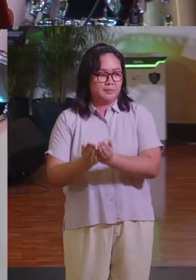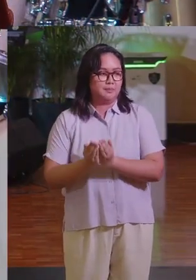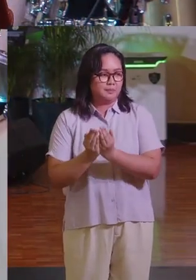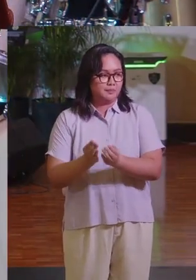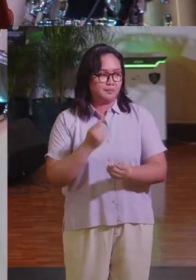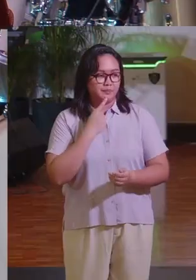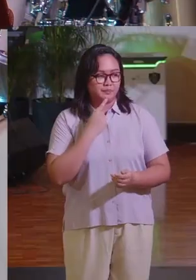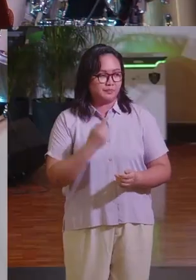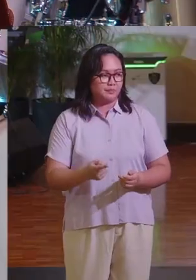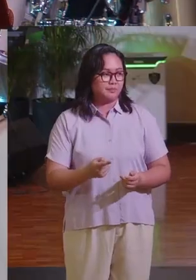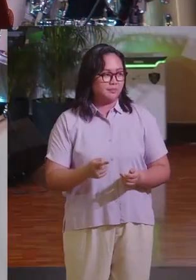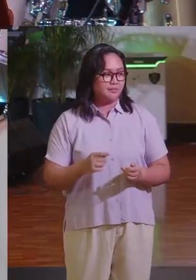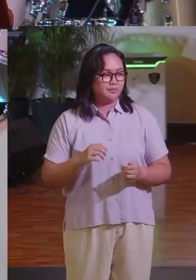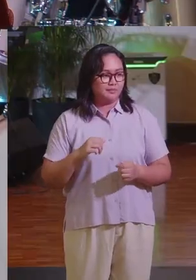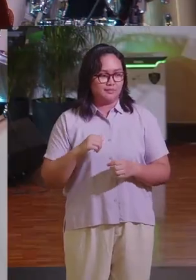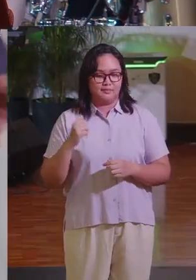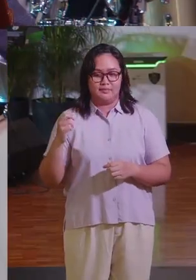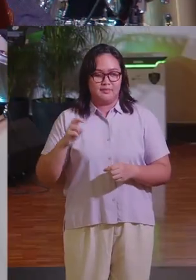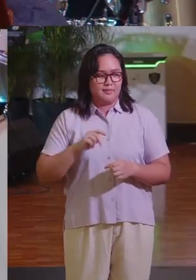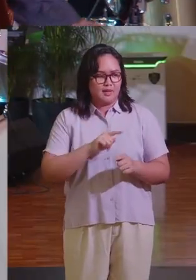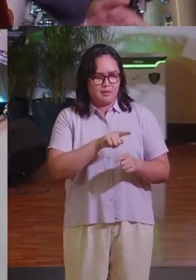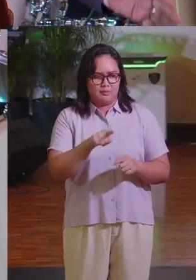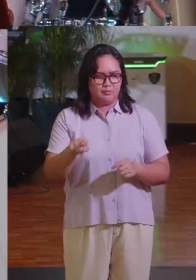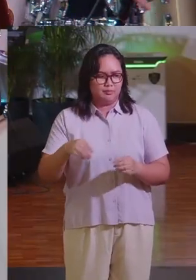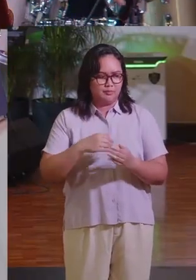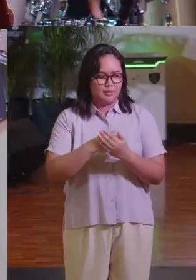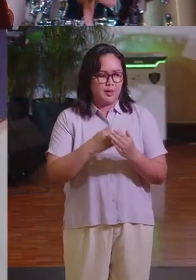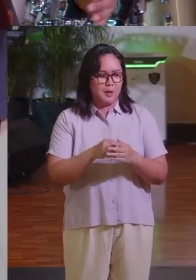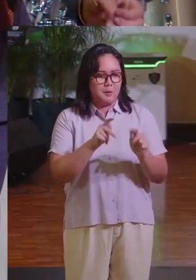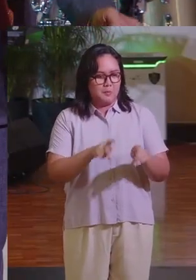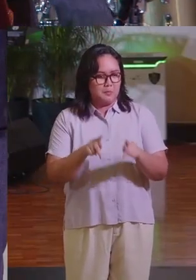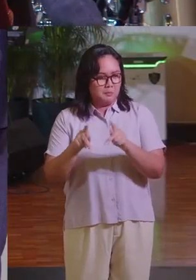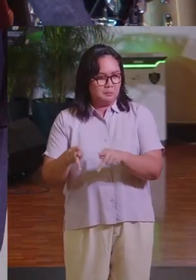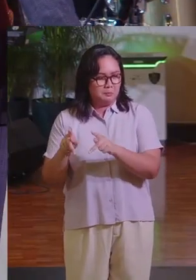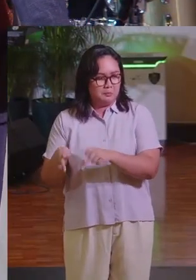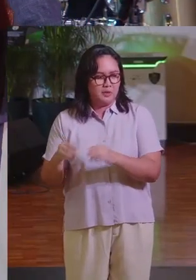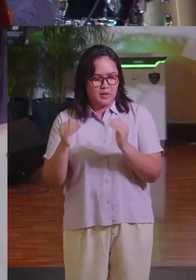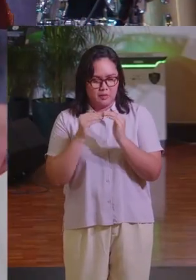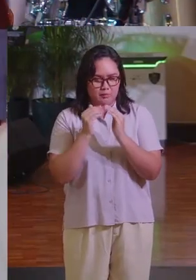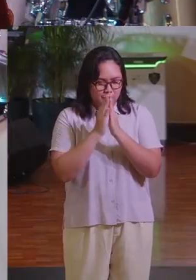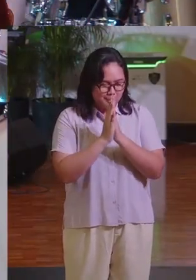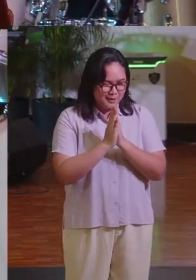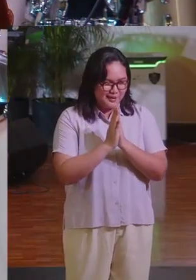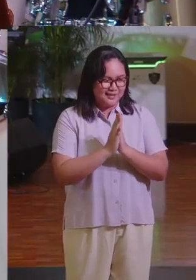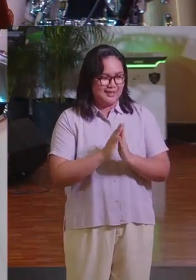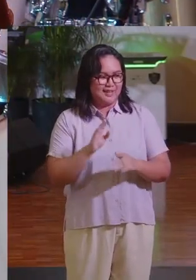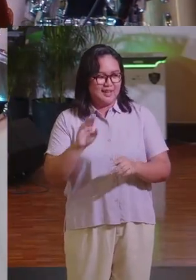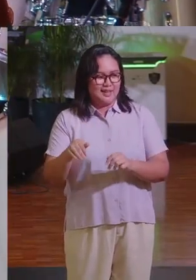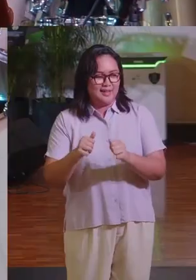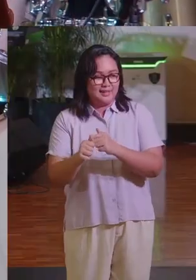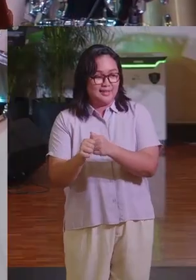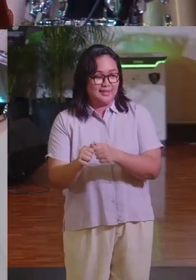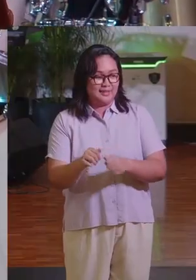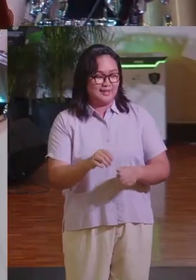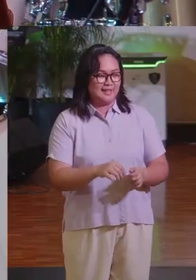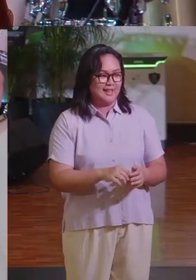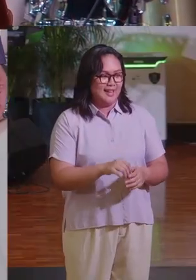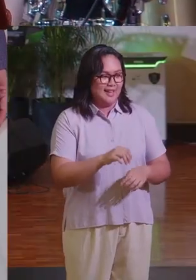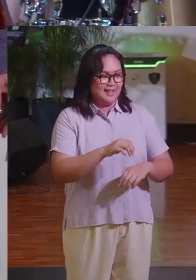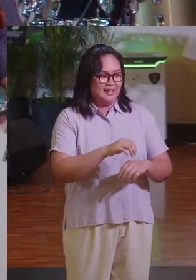isa, bawat isa sa atin, ali kayo, mag-meeting tayo, mag-prayer meeting. Tumawag kayo sa kanya-kanya ng